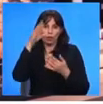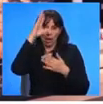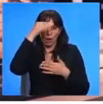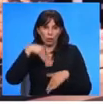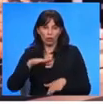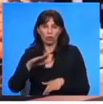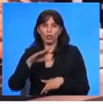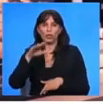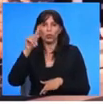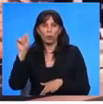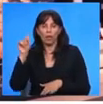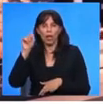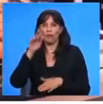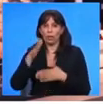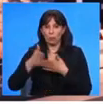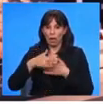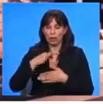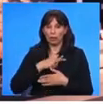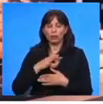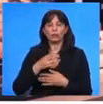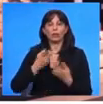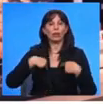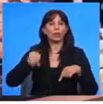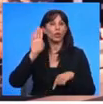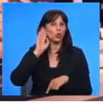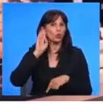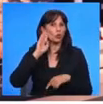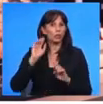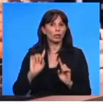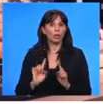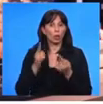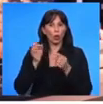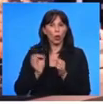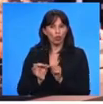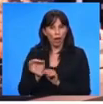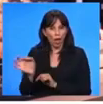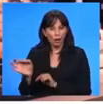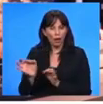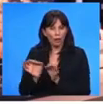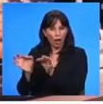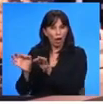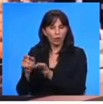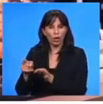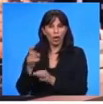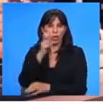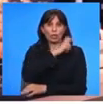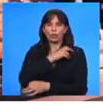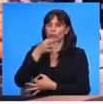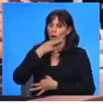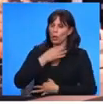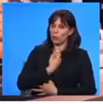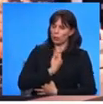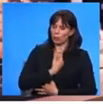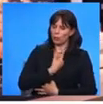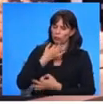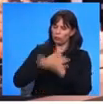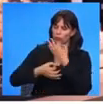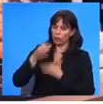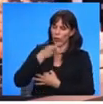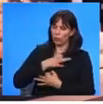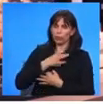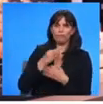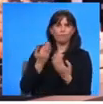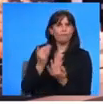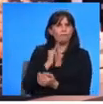תובל. כששמענו על האירוע של ההדחה של הקצינים, שאלנו את עצמנו באמת שאלות של, רגע, מה זה